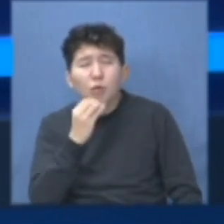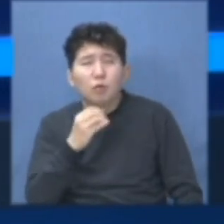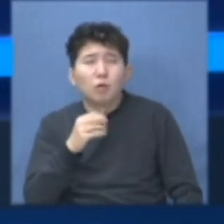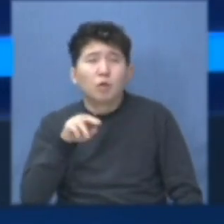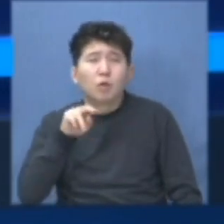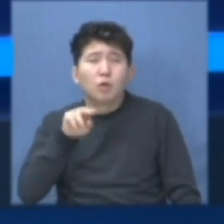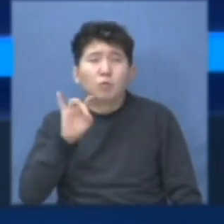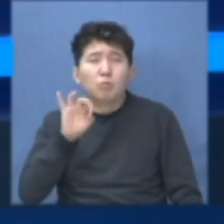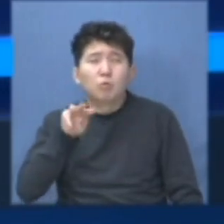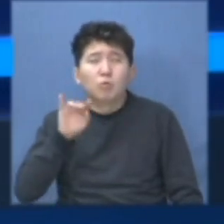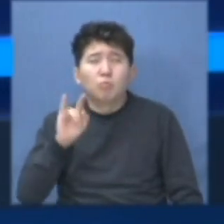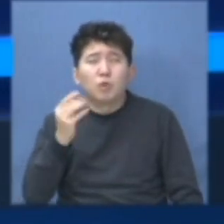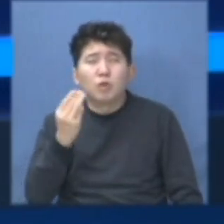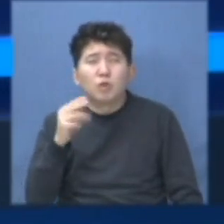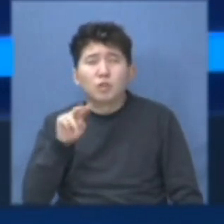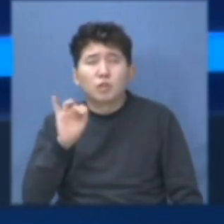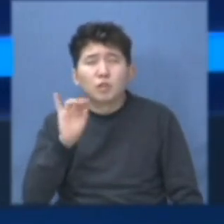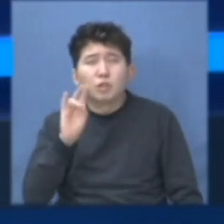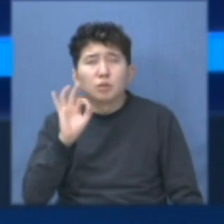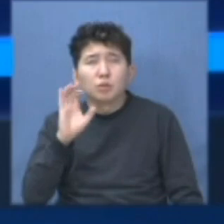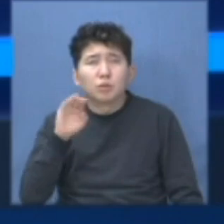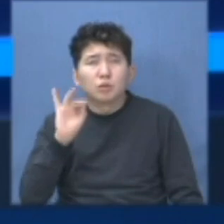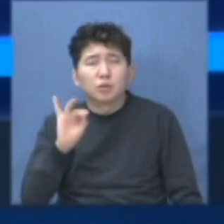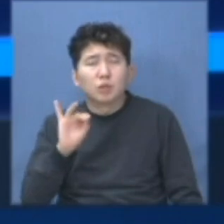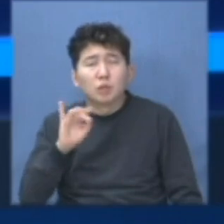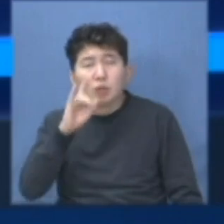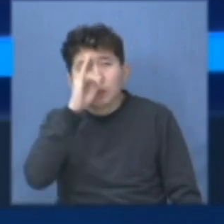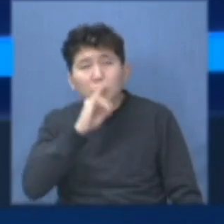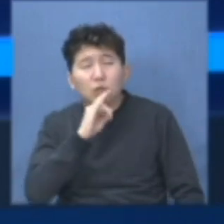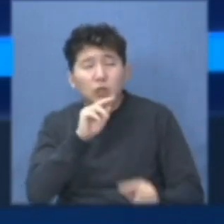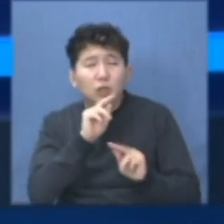Казахстане работает более 170 французских компаний и совместных предприятий.